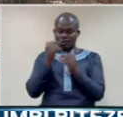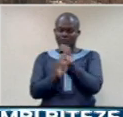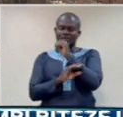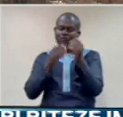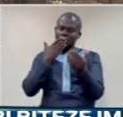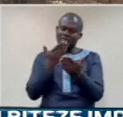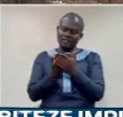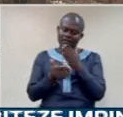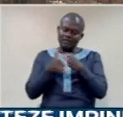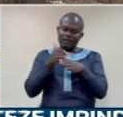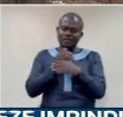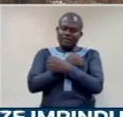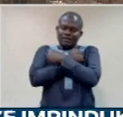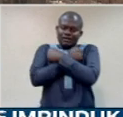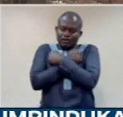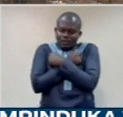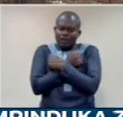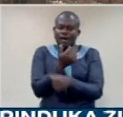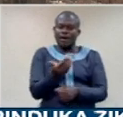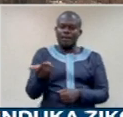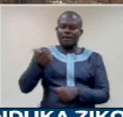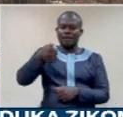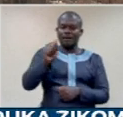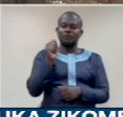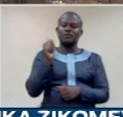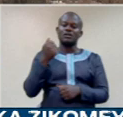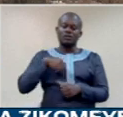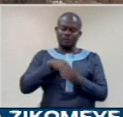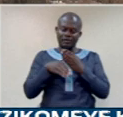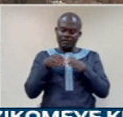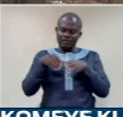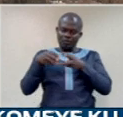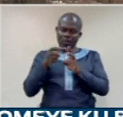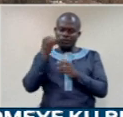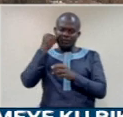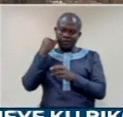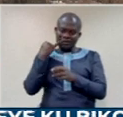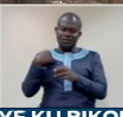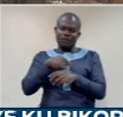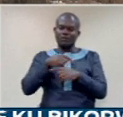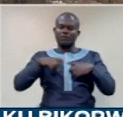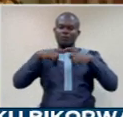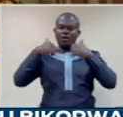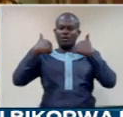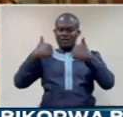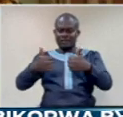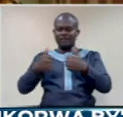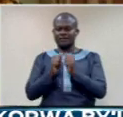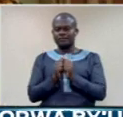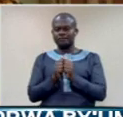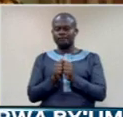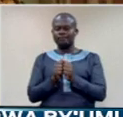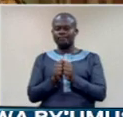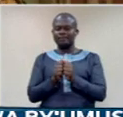cyiza cyubatse gikunze abana bacyo tukaba rero twariyubatse ku buryo bukomeye tukaba tubayeho neza ikizere